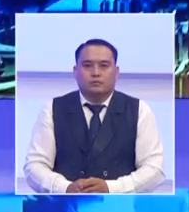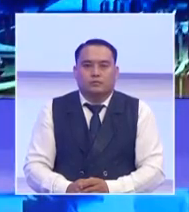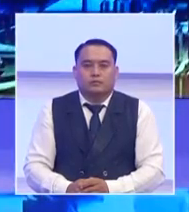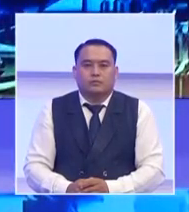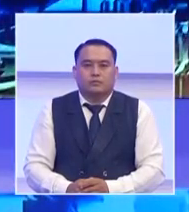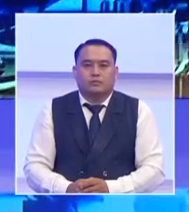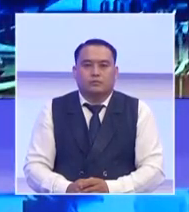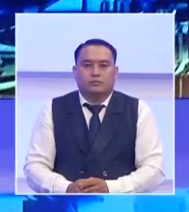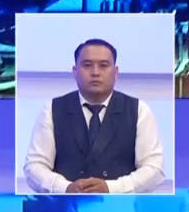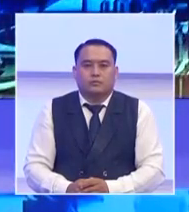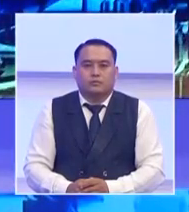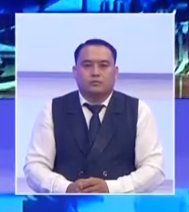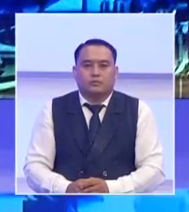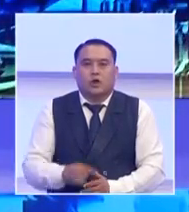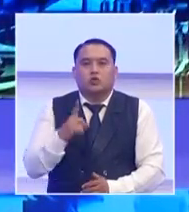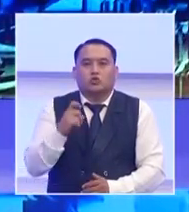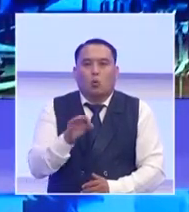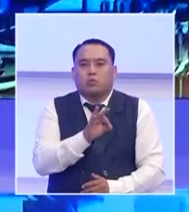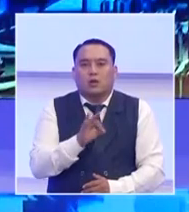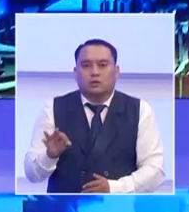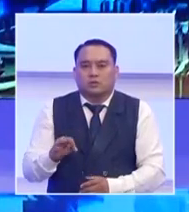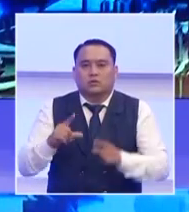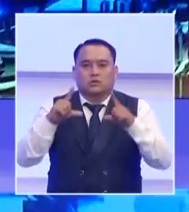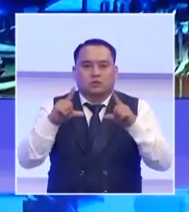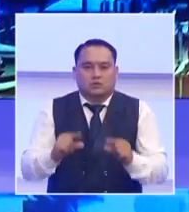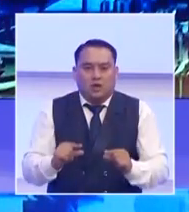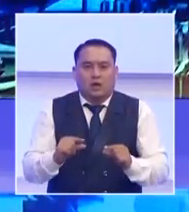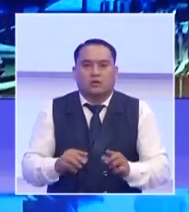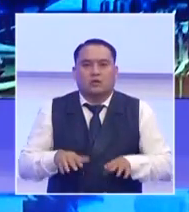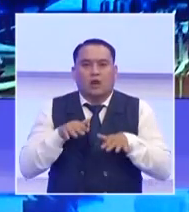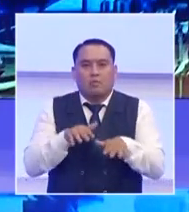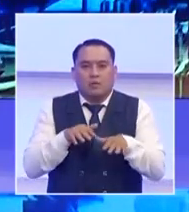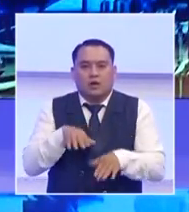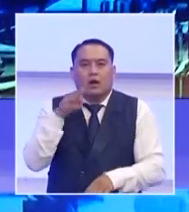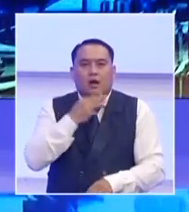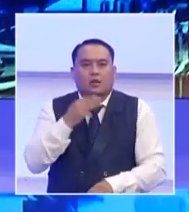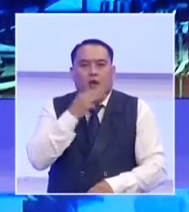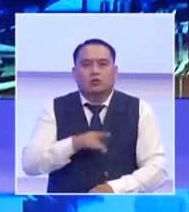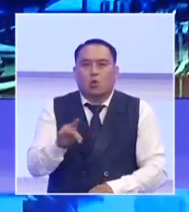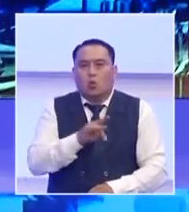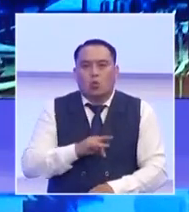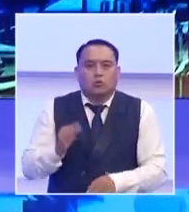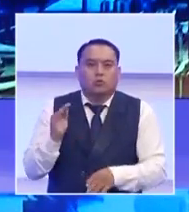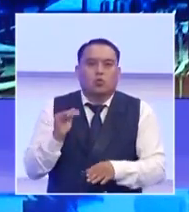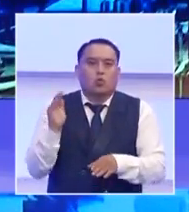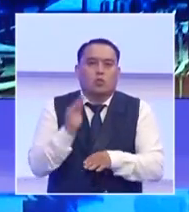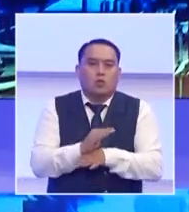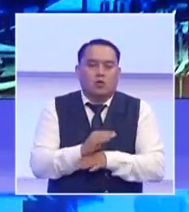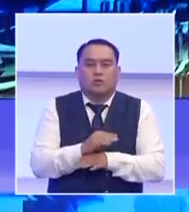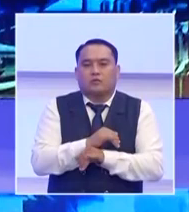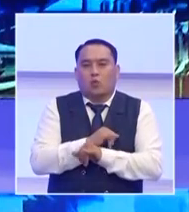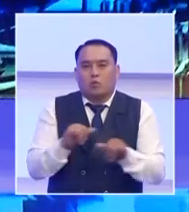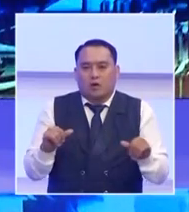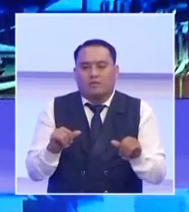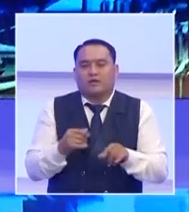на страже порядка на сто процентов снизились разбойное нападение в королевском районе заметно убавилось и числа грабежей а